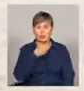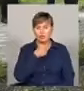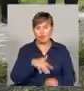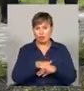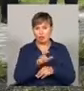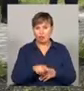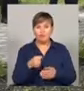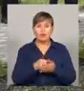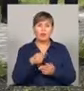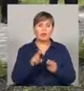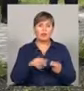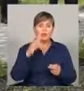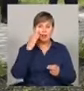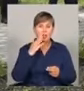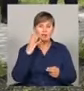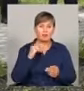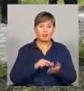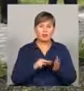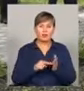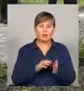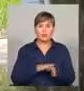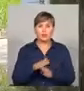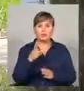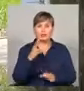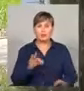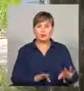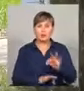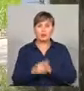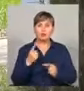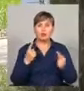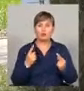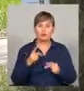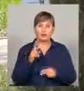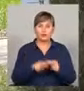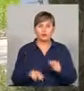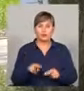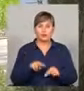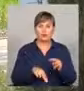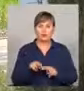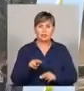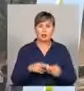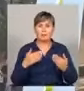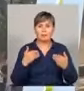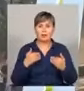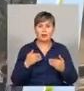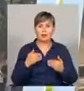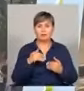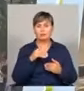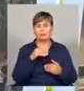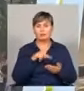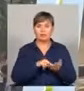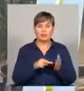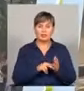населения. До конца лета в Алматы планируют реализовать 3 проекта. Один из крупнейших – это завершение строительства парка Желтоксан. Его открытие